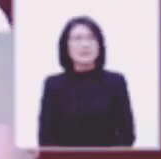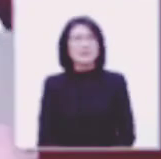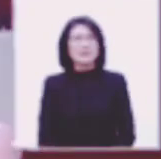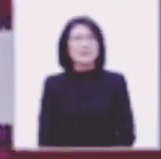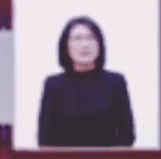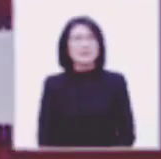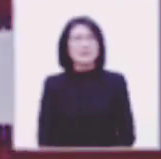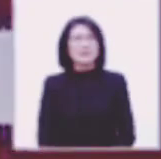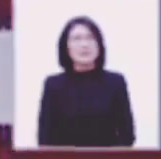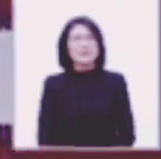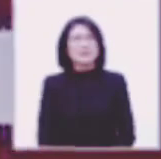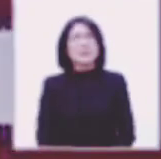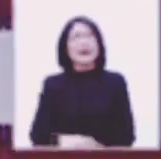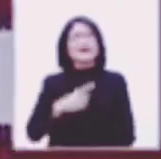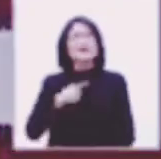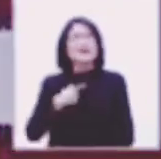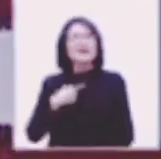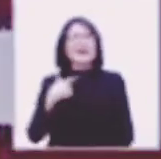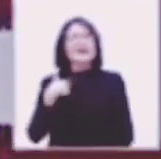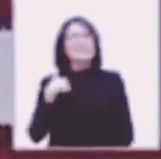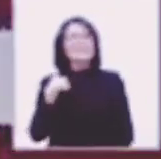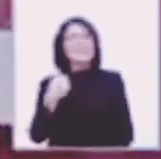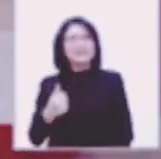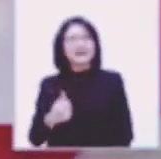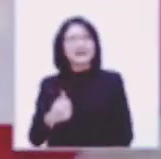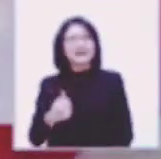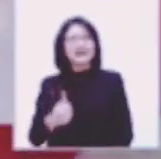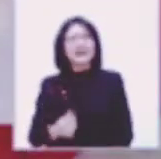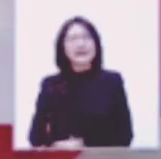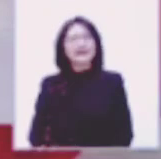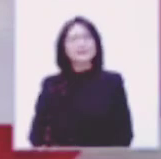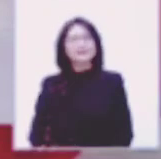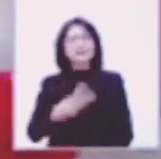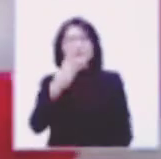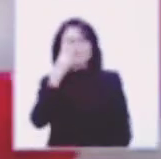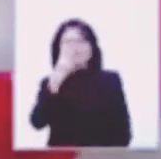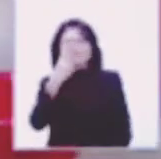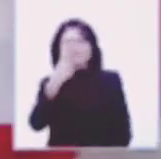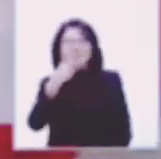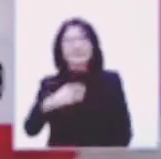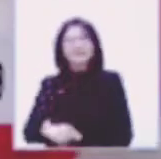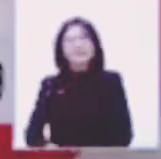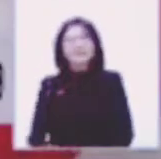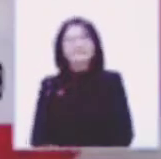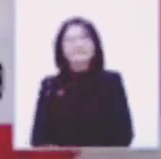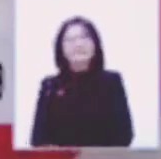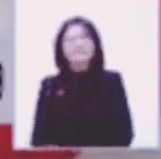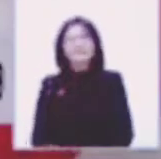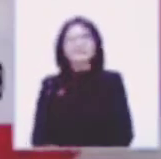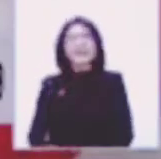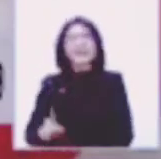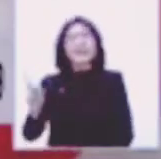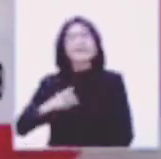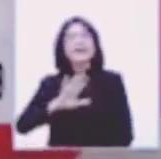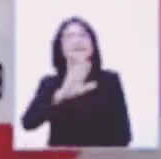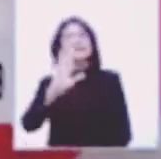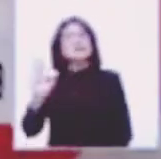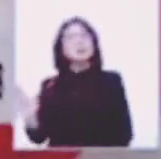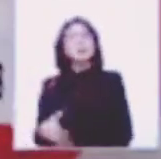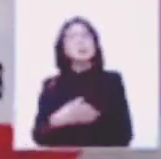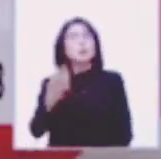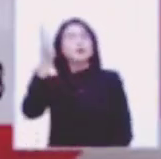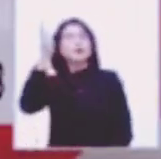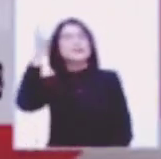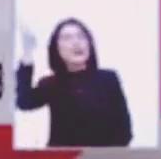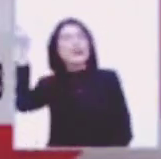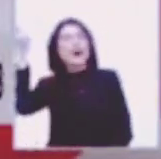Yang patut untuk bisa menjadi alat ukur adalah bahwa dari seluruh